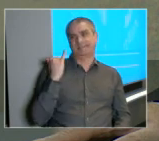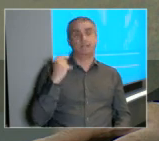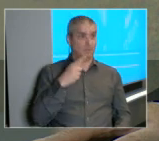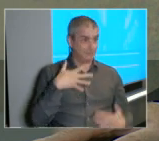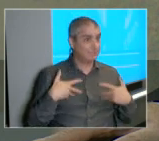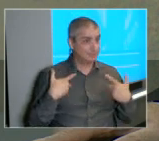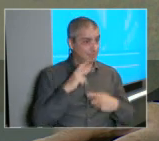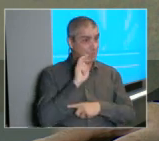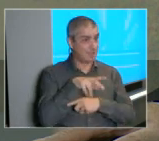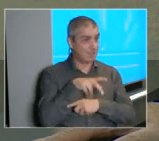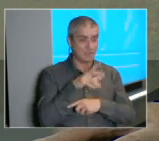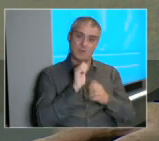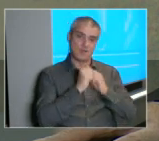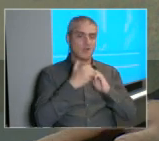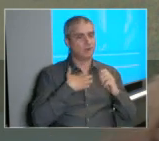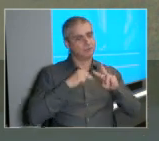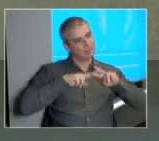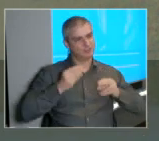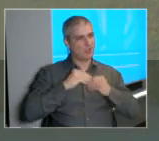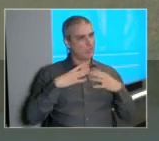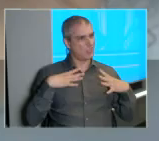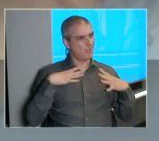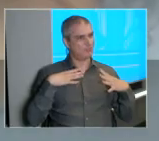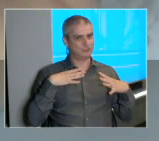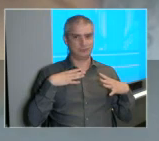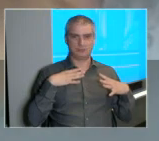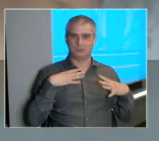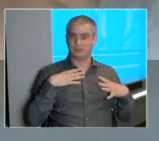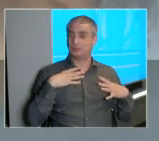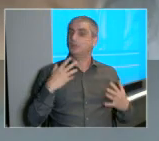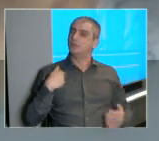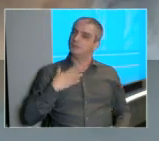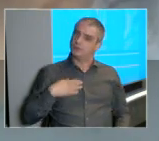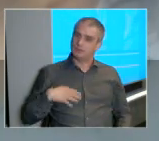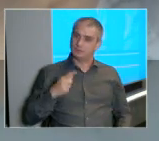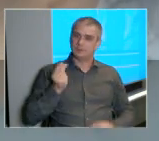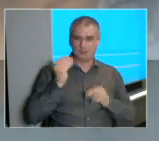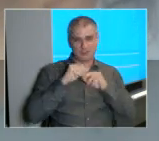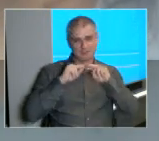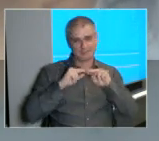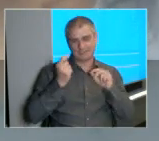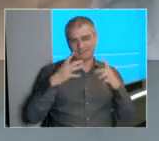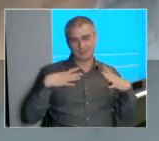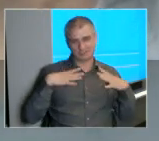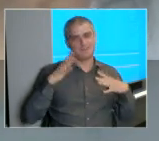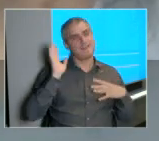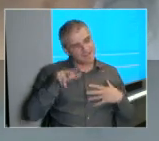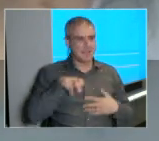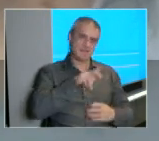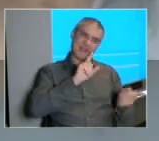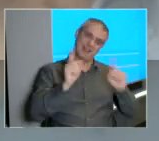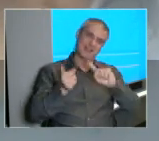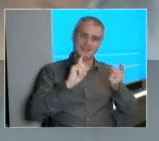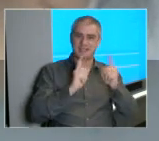ואת שמחה ללכת או שהיית רוצה להישאר בחופש? הייתי רוצה להישאר בחופש וגם ללכת.